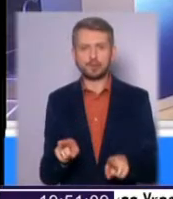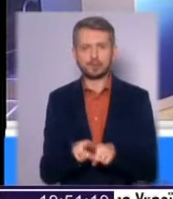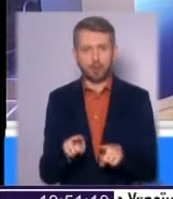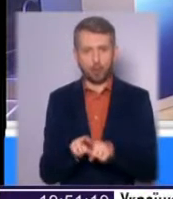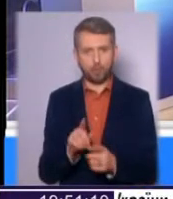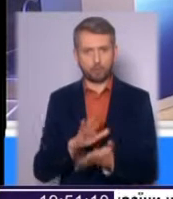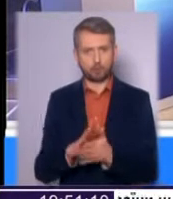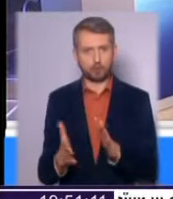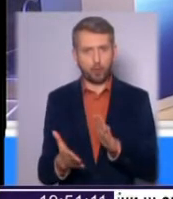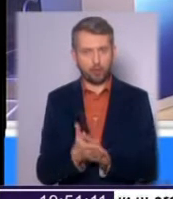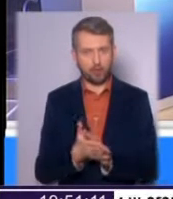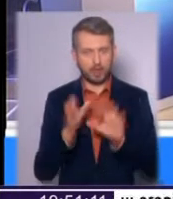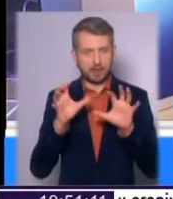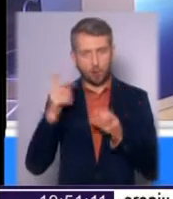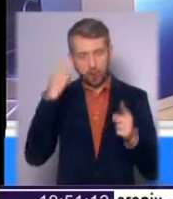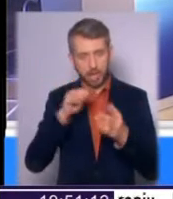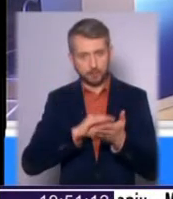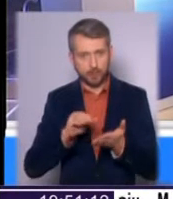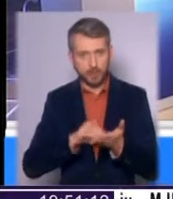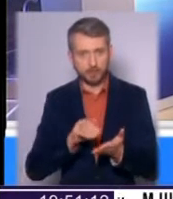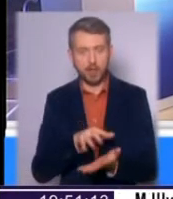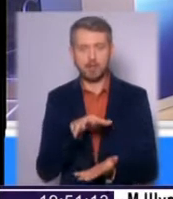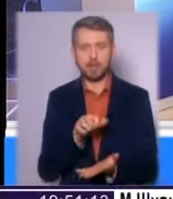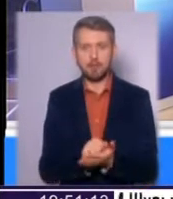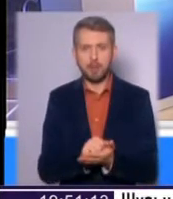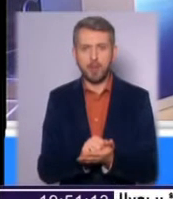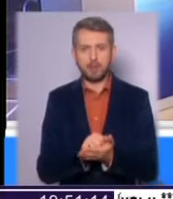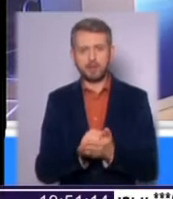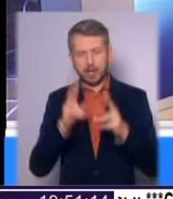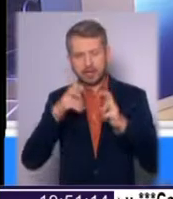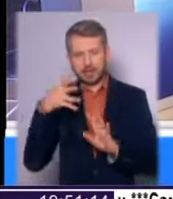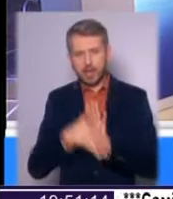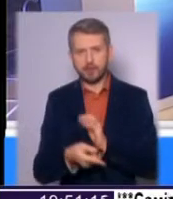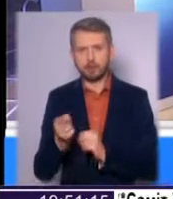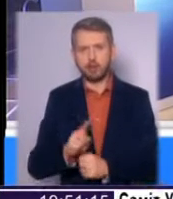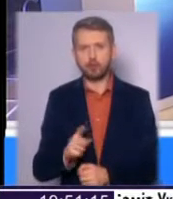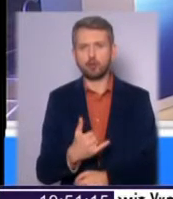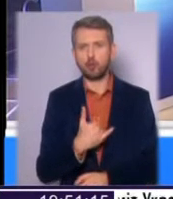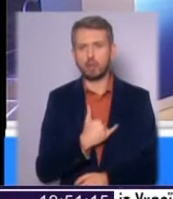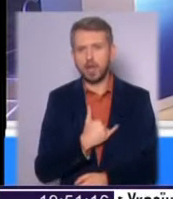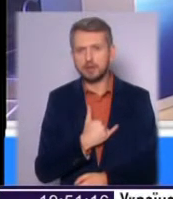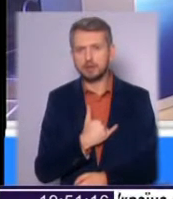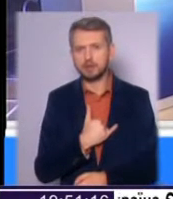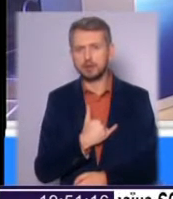условии законотворчества занимается исследованием того, что у нас